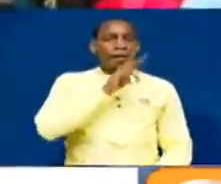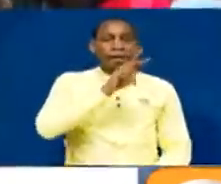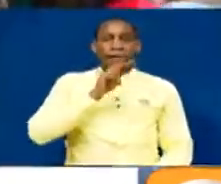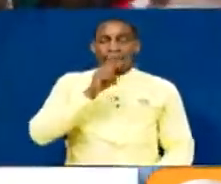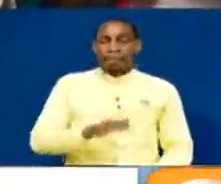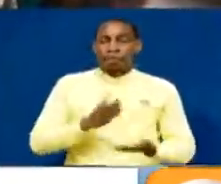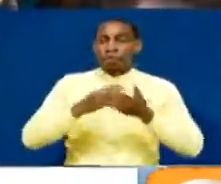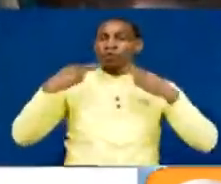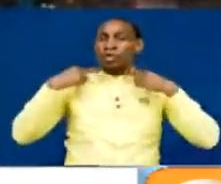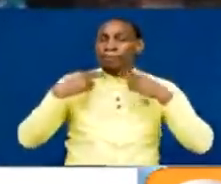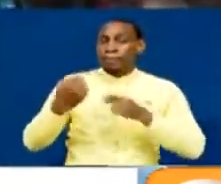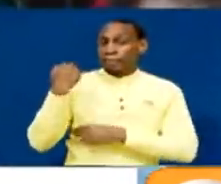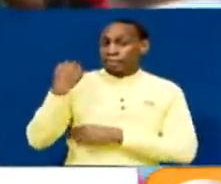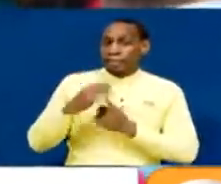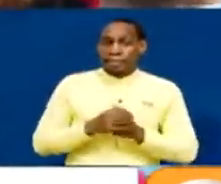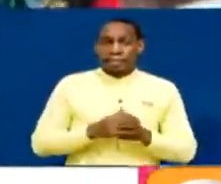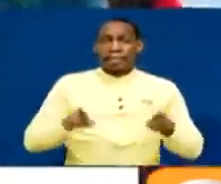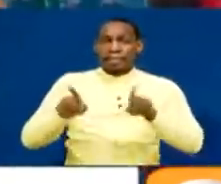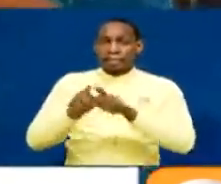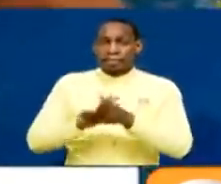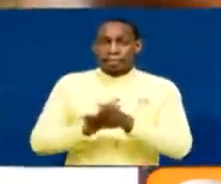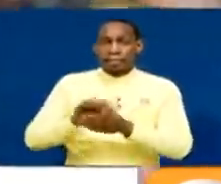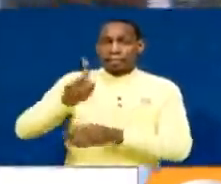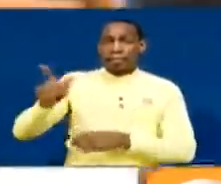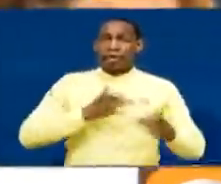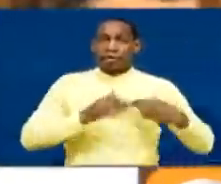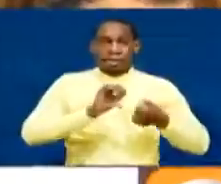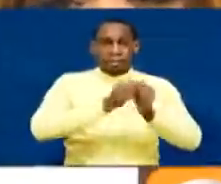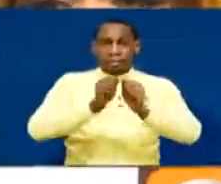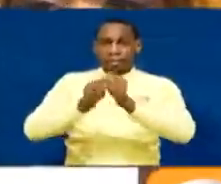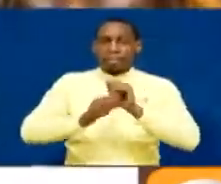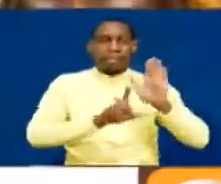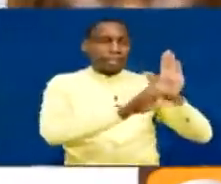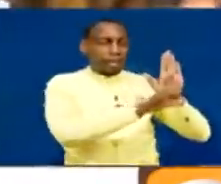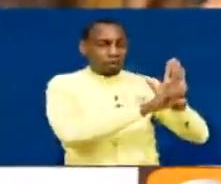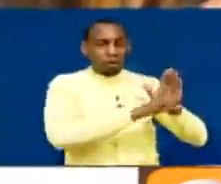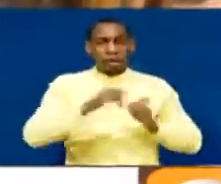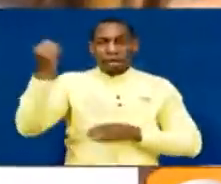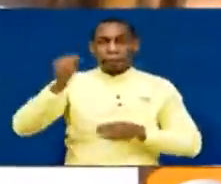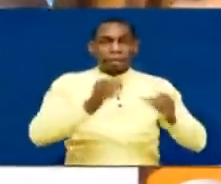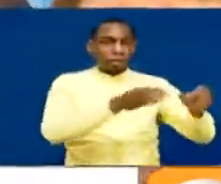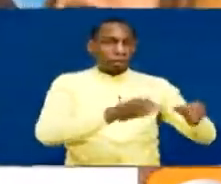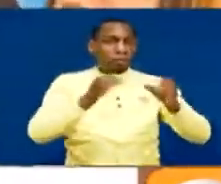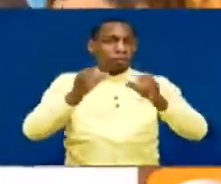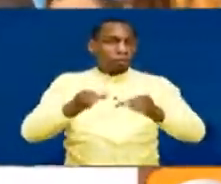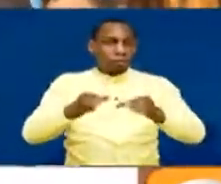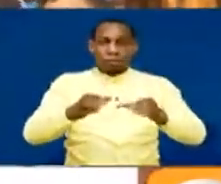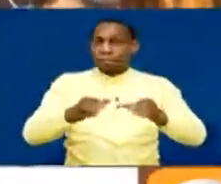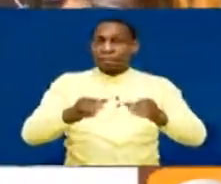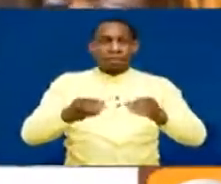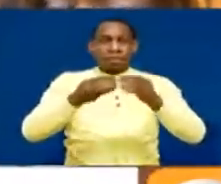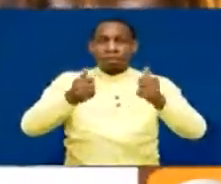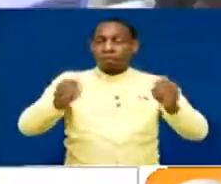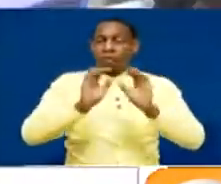Baada ya kukwama hapo jana, bado magurudumu ya mswada kuhusu mabadiliko ya sheria kwa vyama vya kisiasa